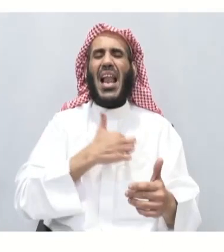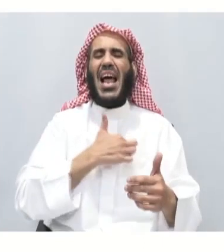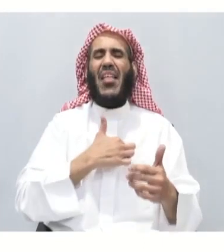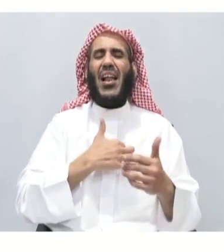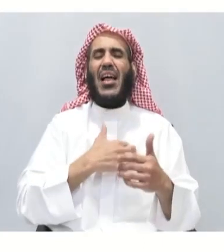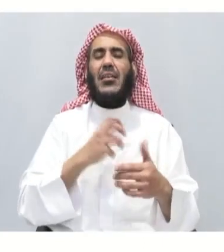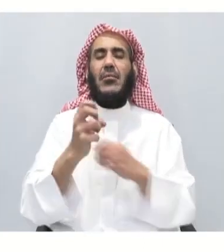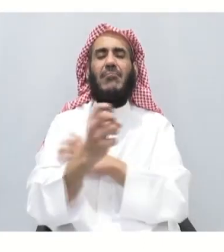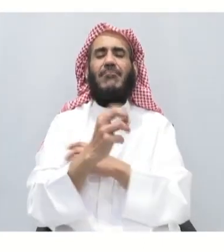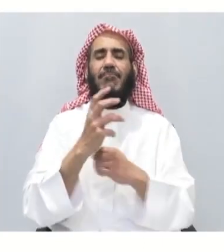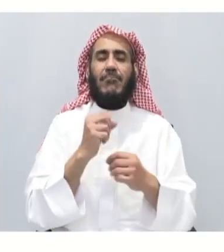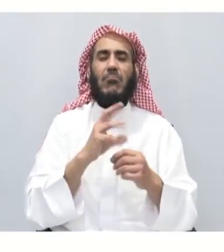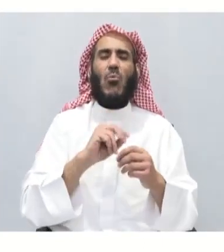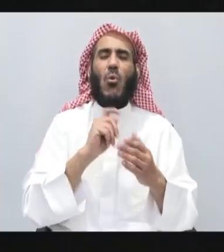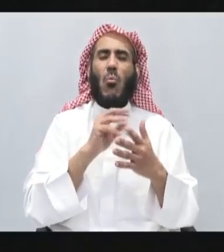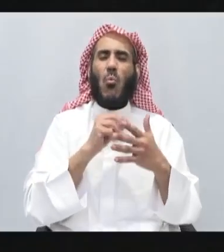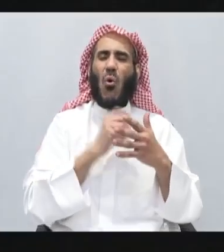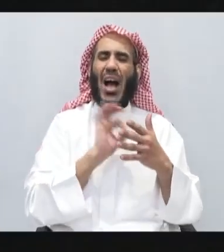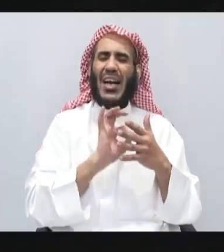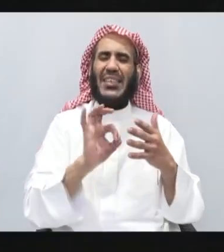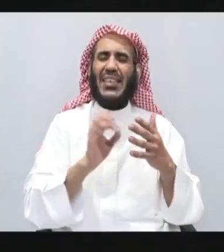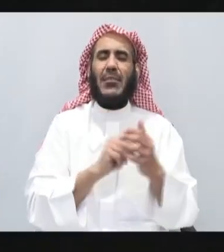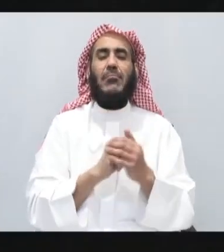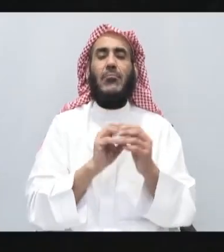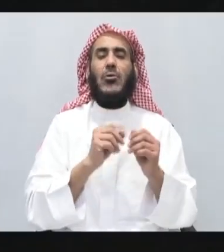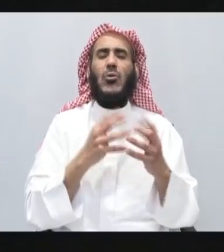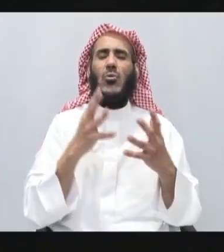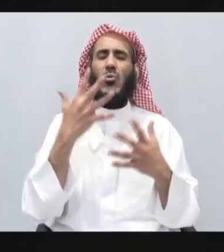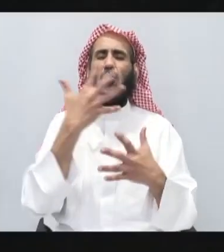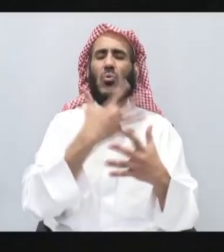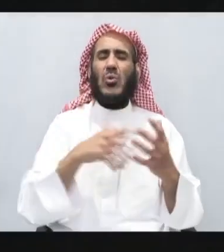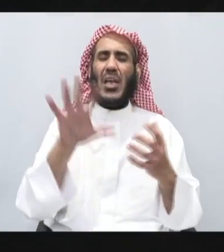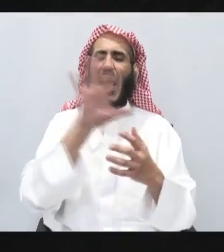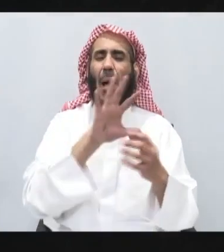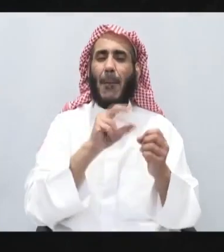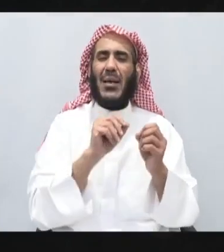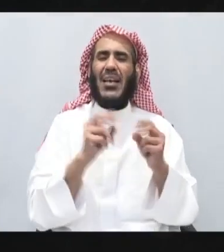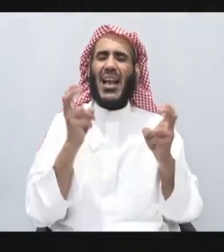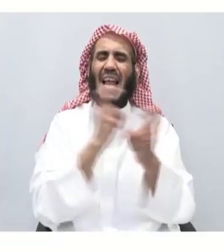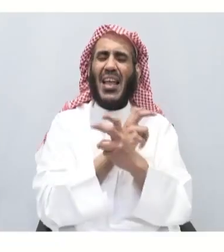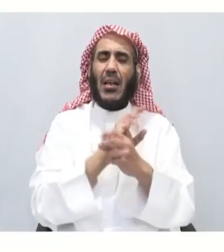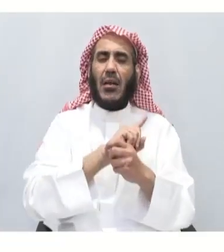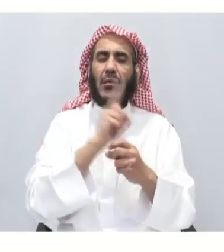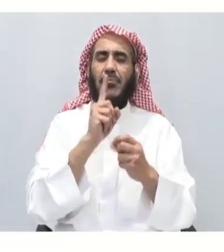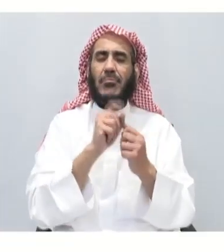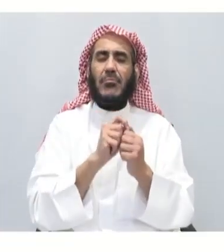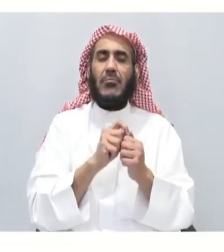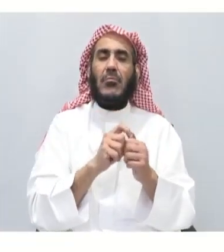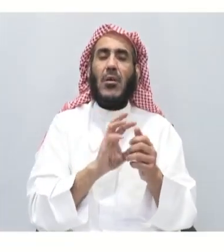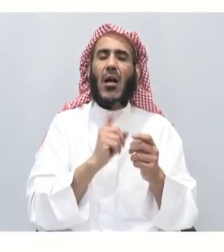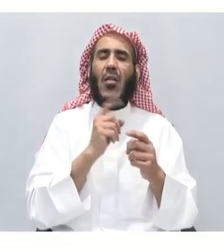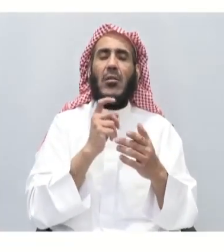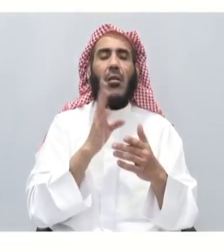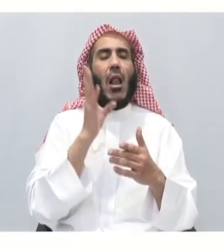القلبيه عضلات مخططه ايضا تشابه الهيكليه انها مخططه لكنها عضلات